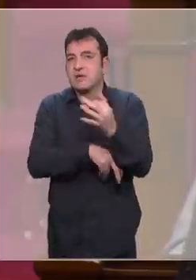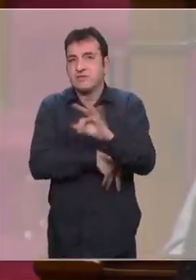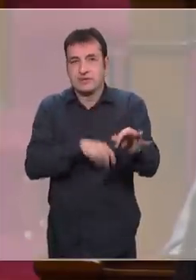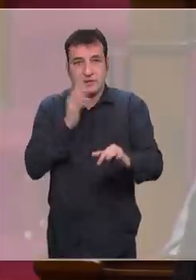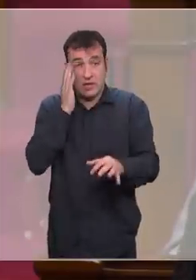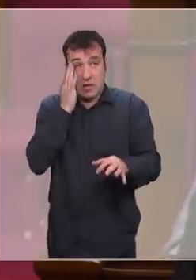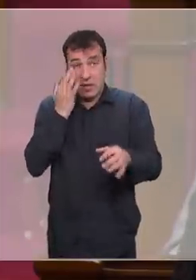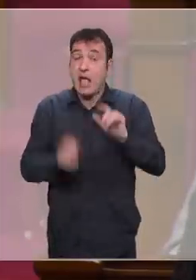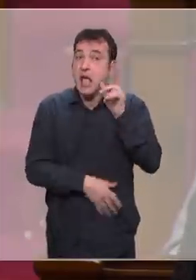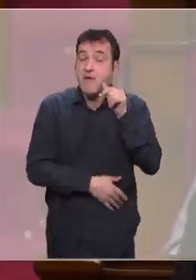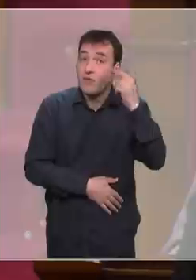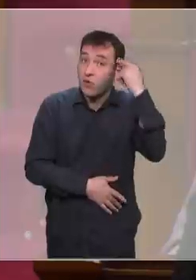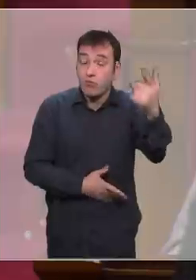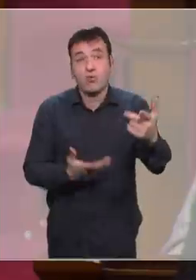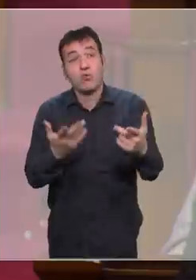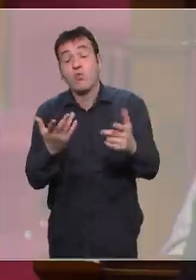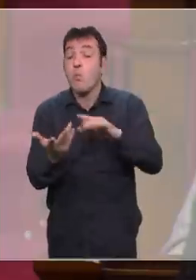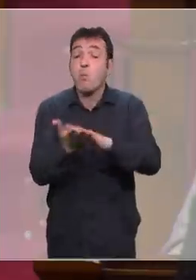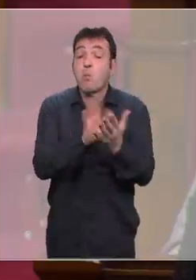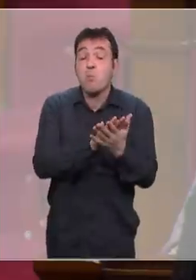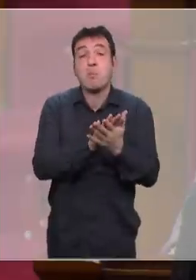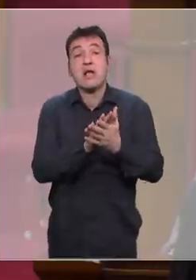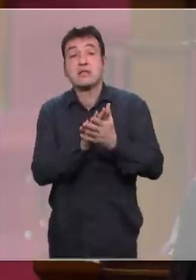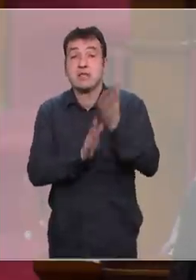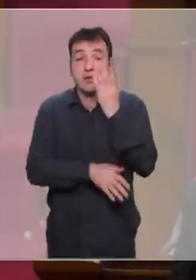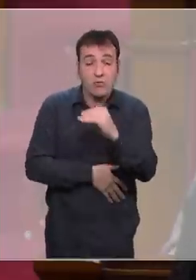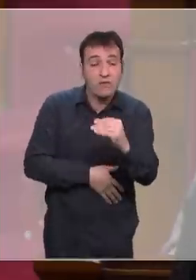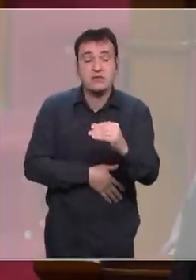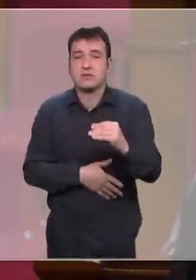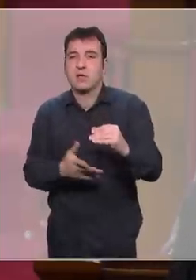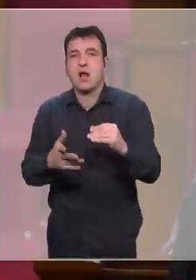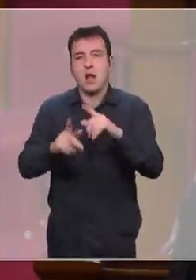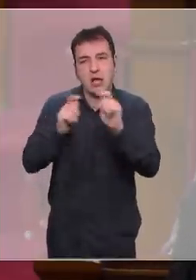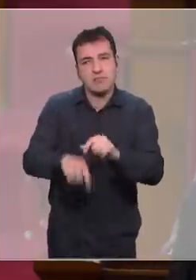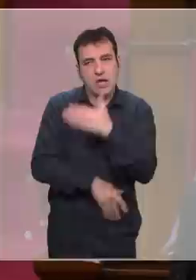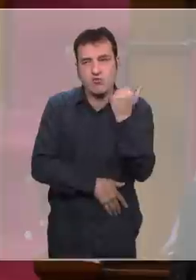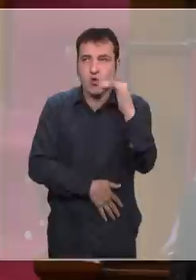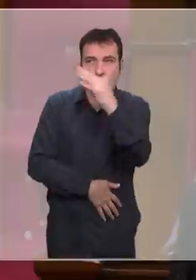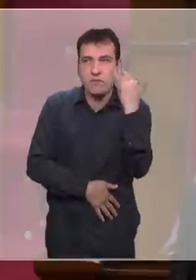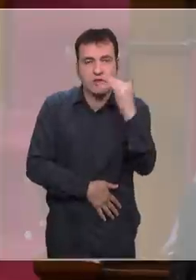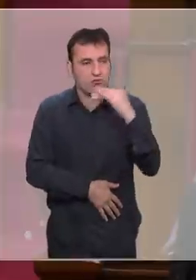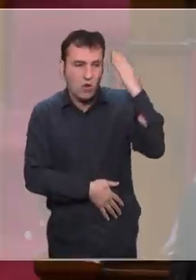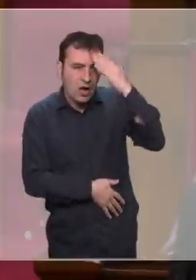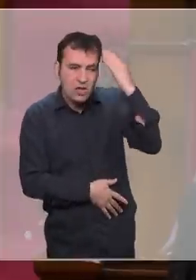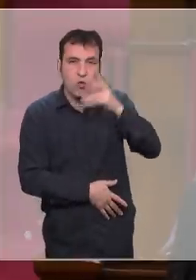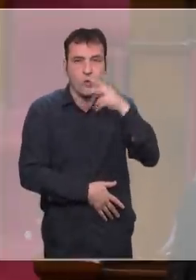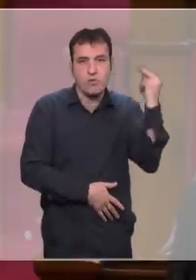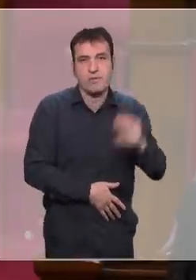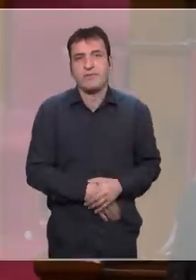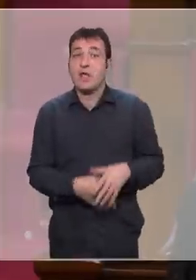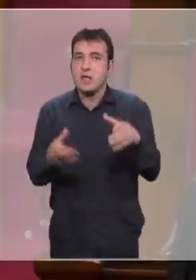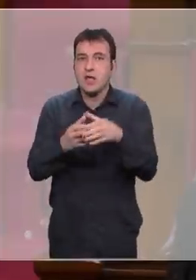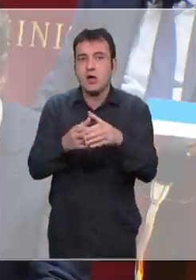vers des pratiques plus respectueuses de l'environnement, des animaux et de l'humain. Certains groupes comme Lactalis ou Sodial